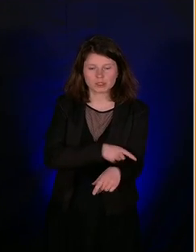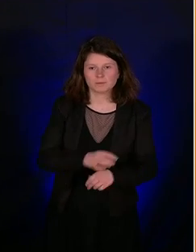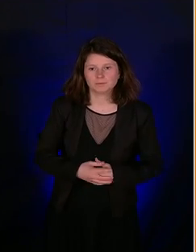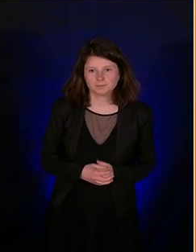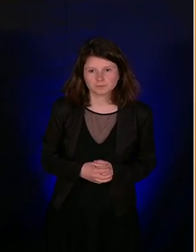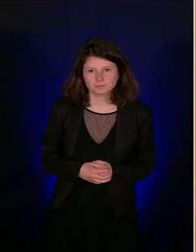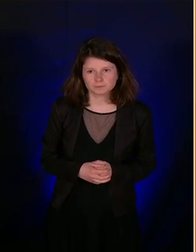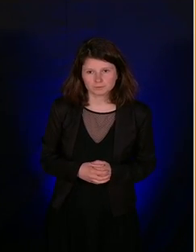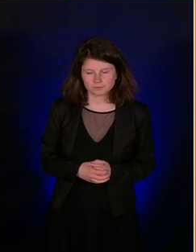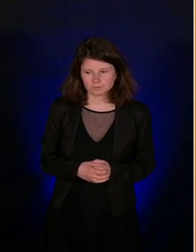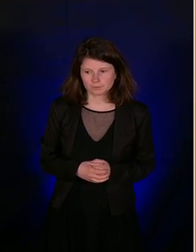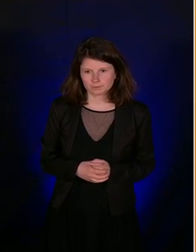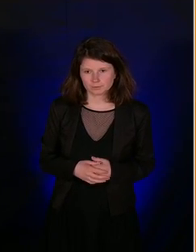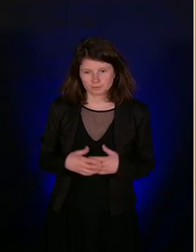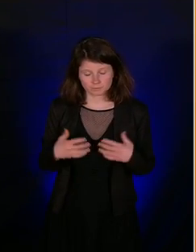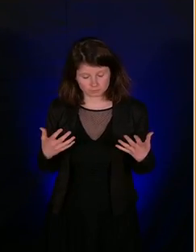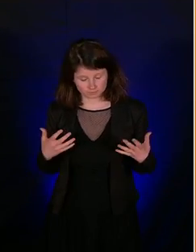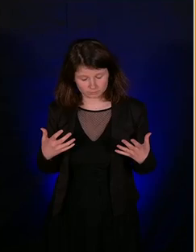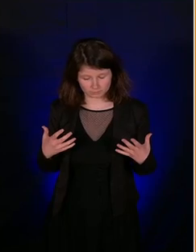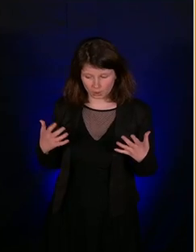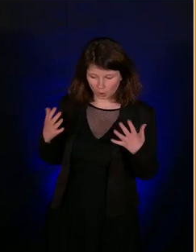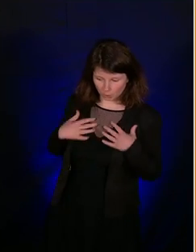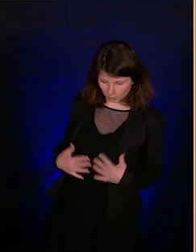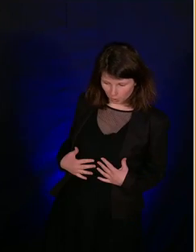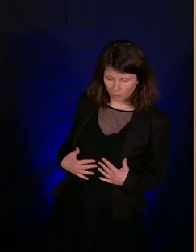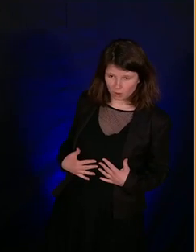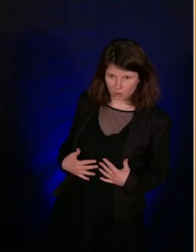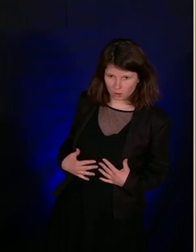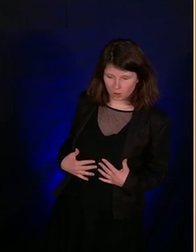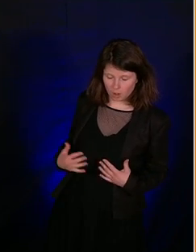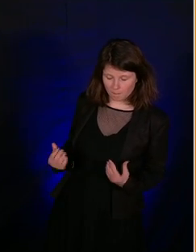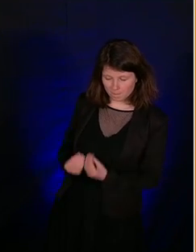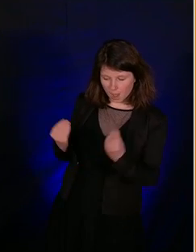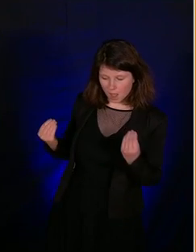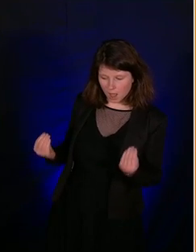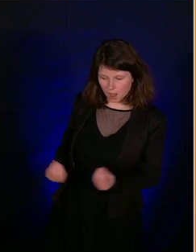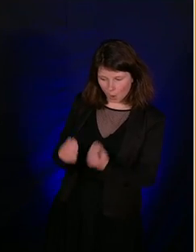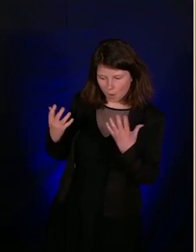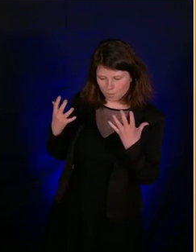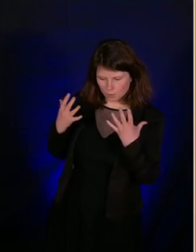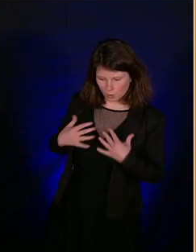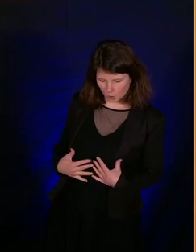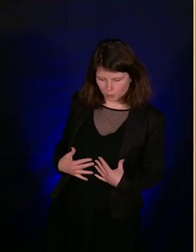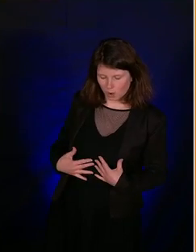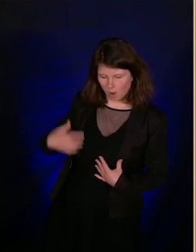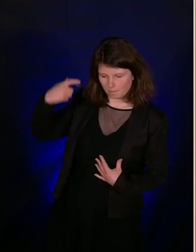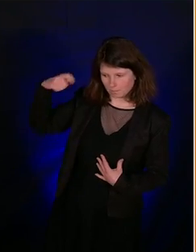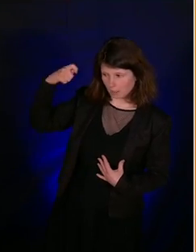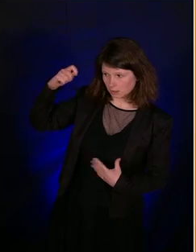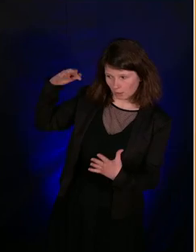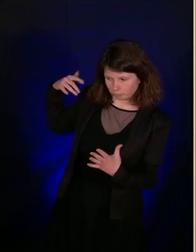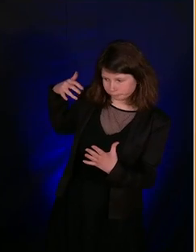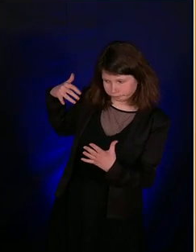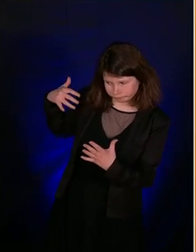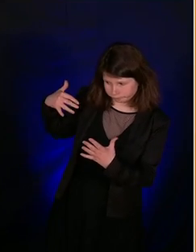mineénergie je pas l'attitude malheureuse et désastreuse de la présidence depuis lundi des